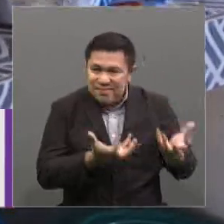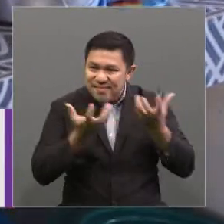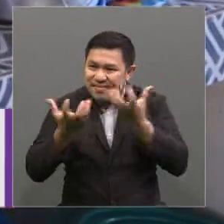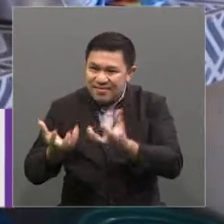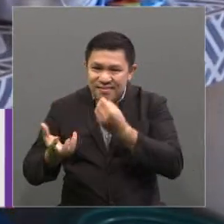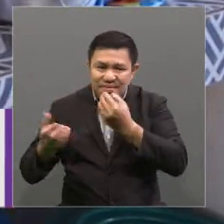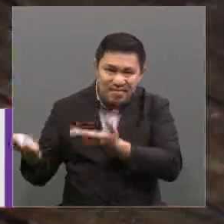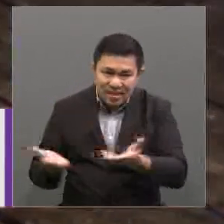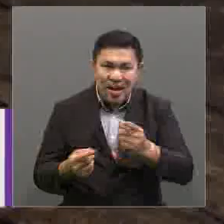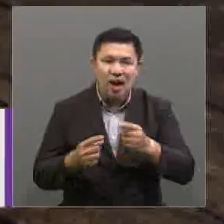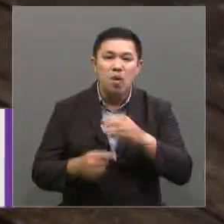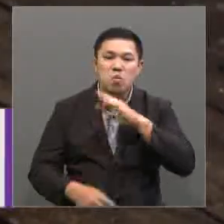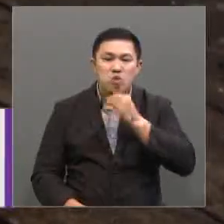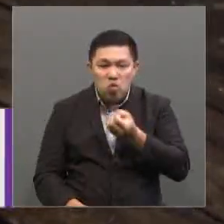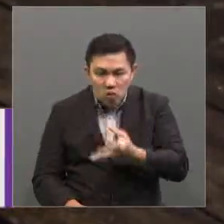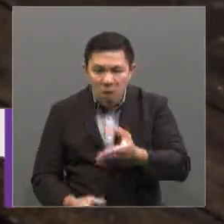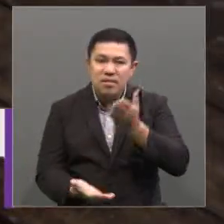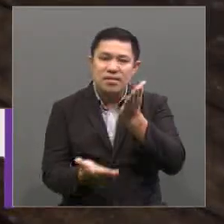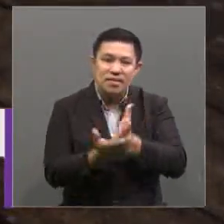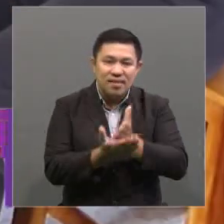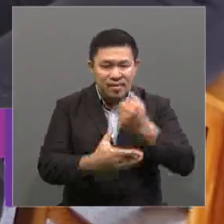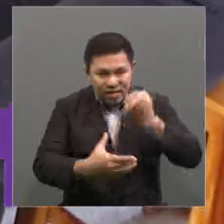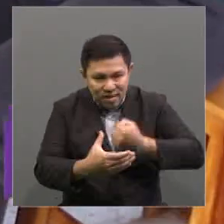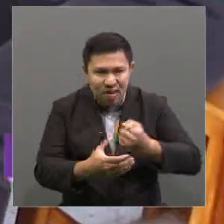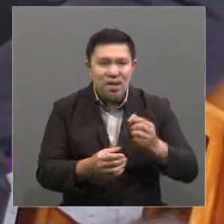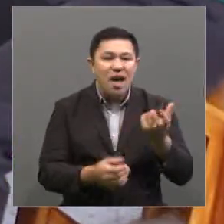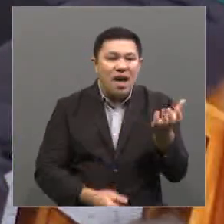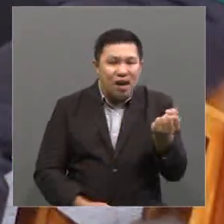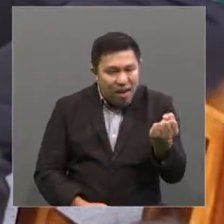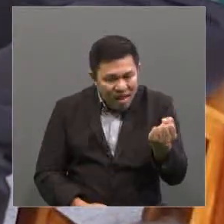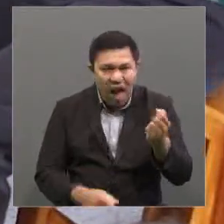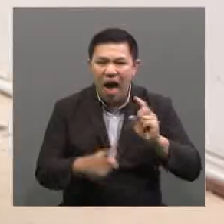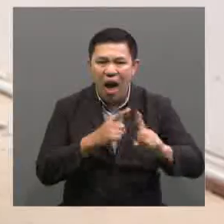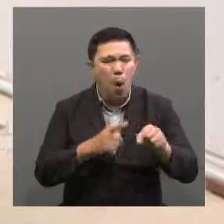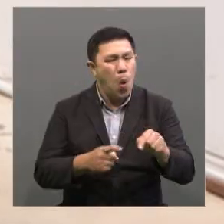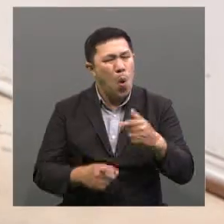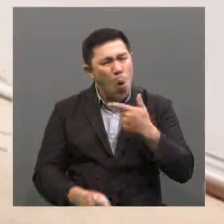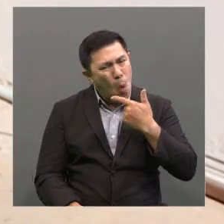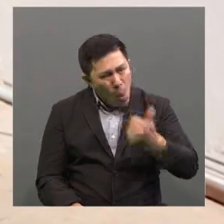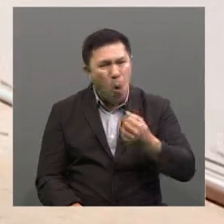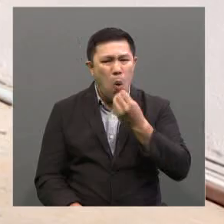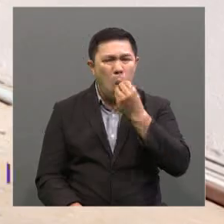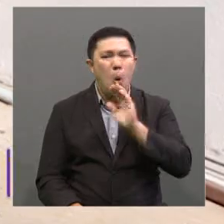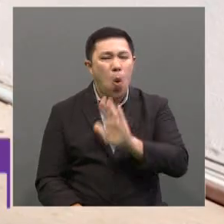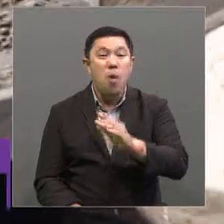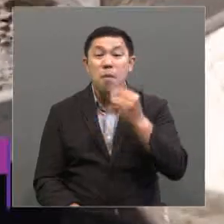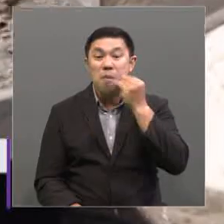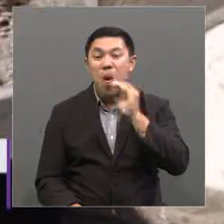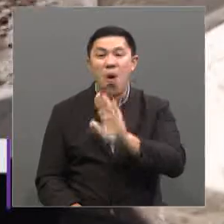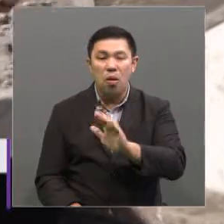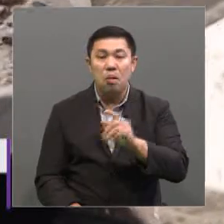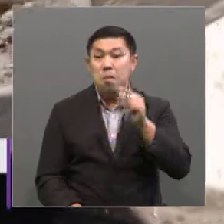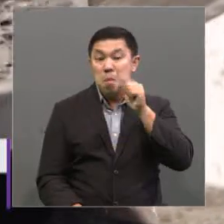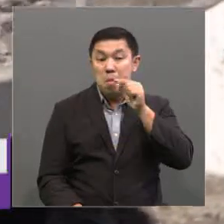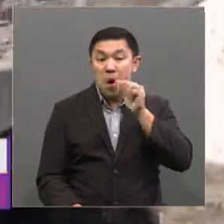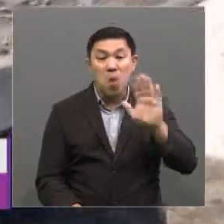ครับทั้งหมูทอดส้มตำแล้วก็นี่ข้าวเหนียวหุงร้อนๆนะฮะไม่มีอาหารอะไรอร่อยเท่ากับอาหารบ้านตัวเองแล้วล่ะ